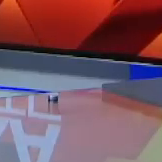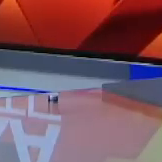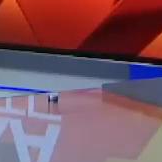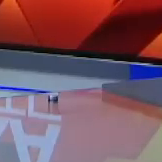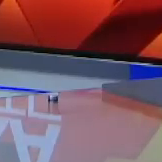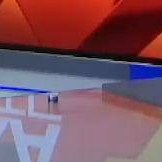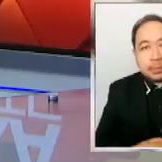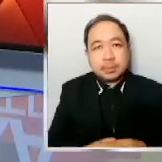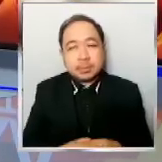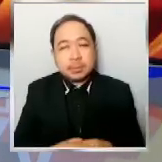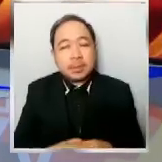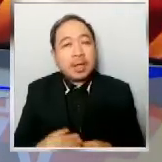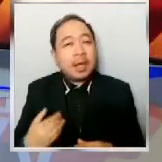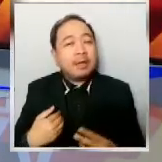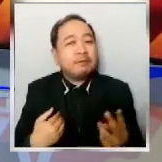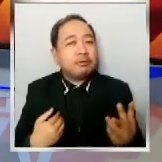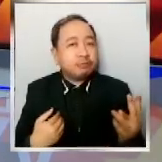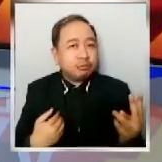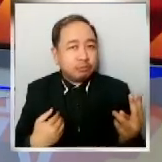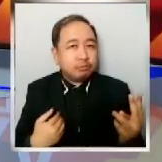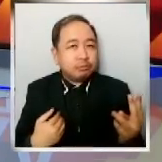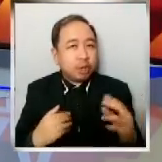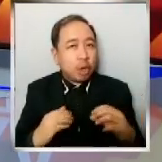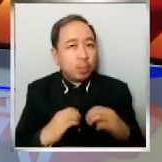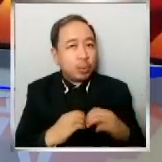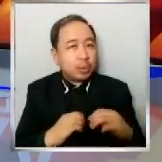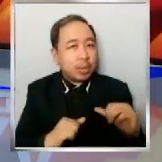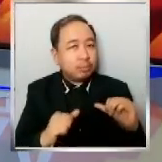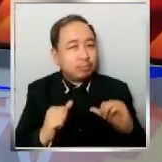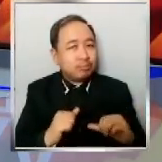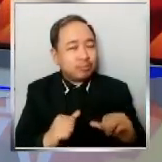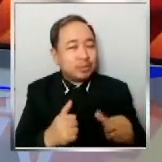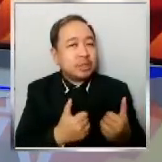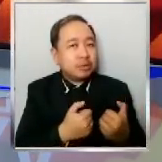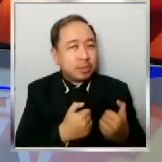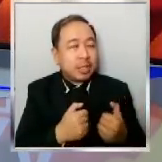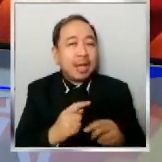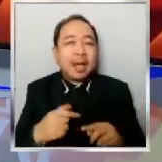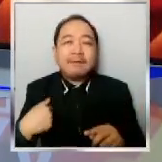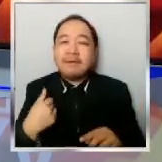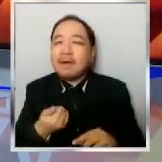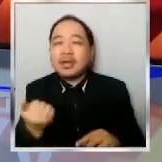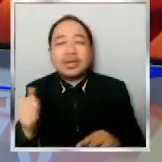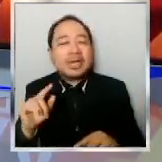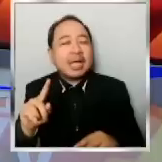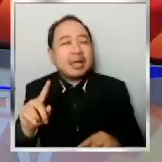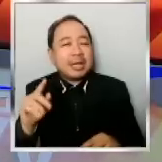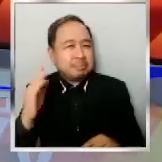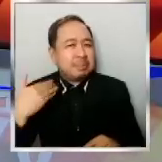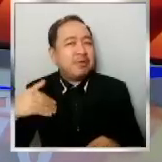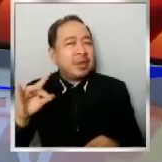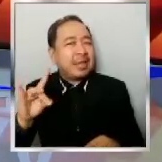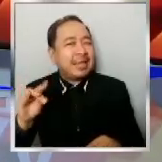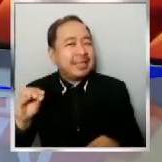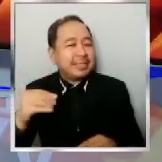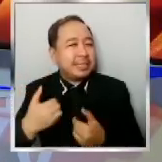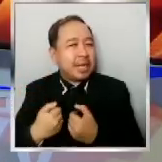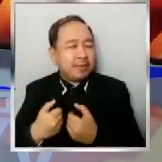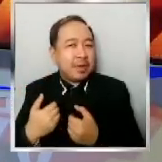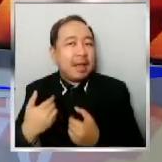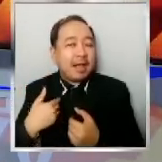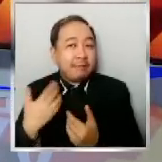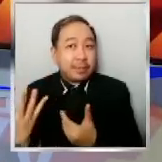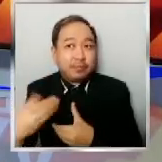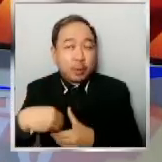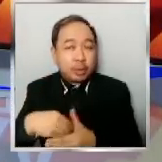Bukod sa dalawang Kapuso real-life couple, may 80s love team na magpapakilig sa upcoming GMA Public Affairs series na The Right One. Yan